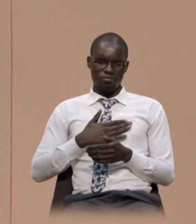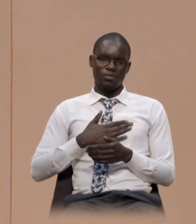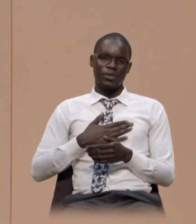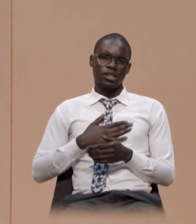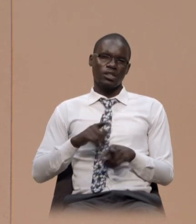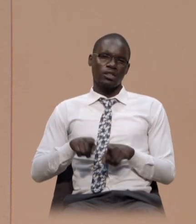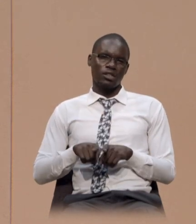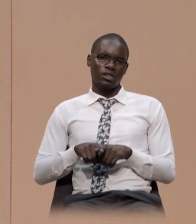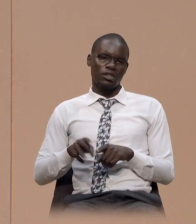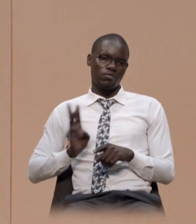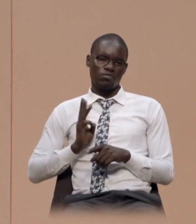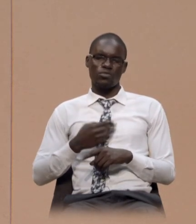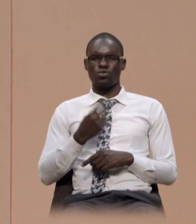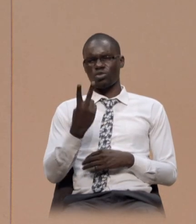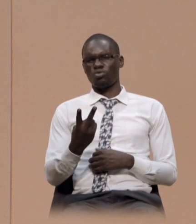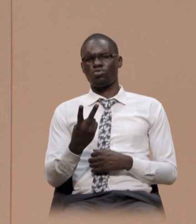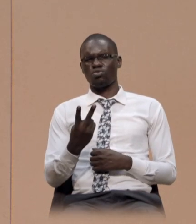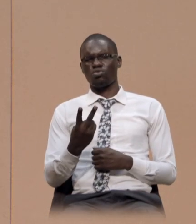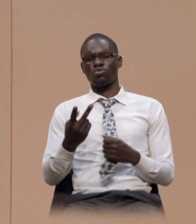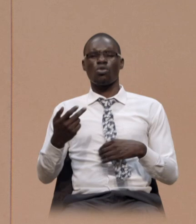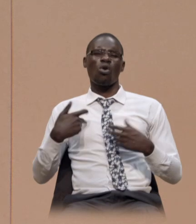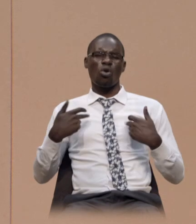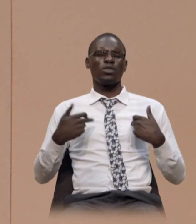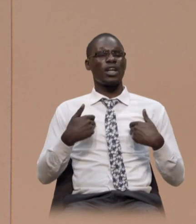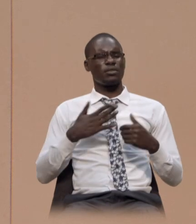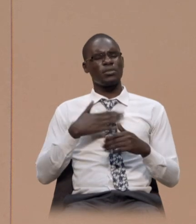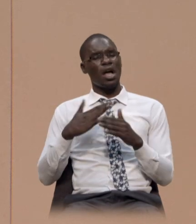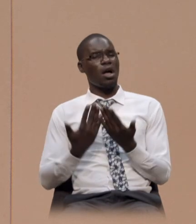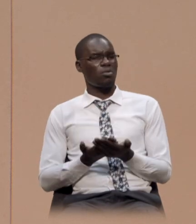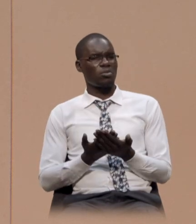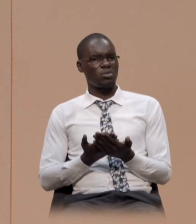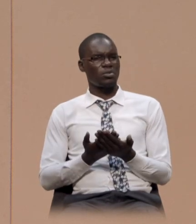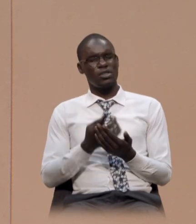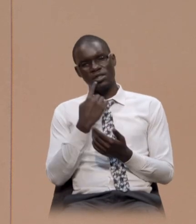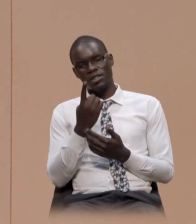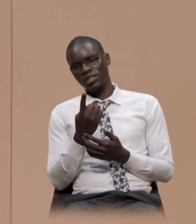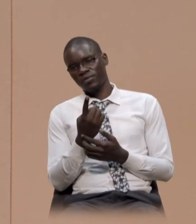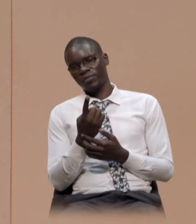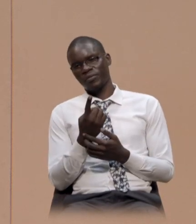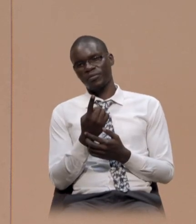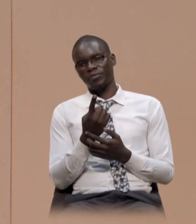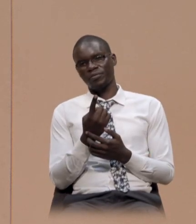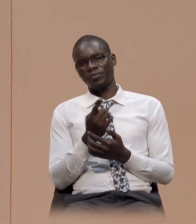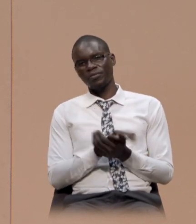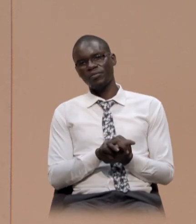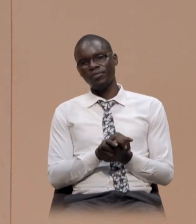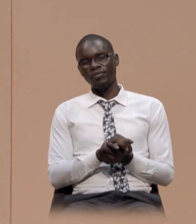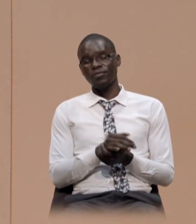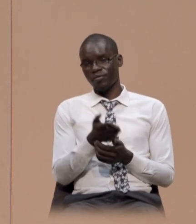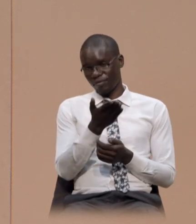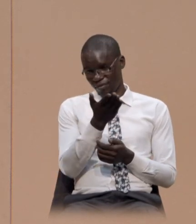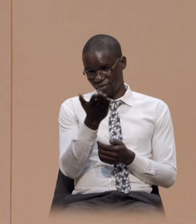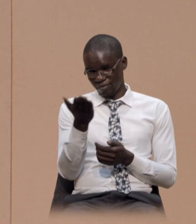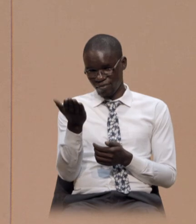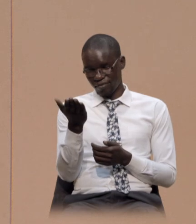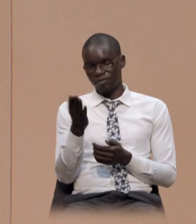tuko wawili, inanihusu nini? Waje nikueleze hapo kwenye huko